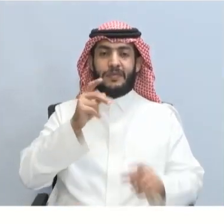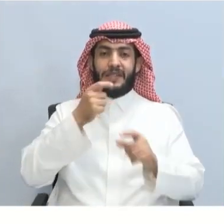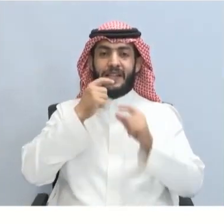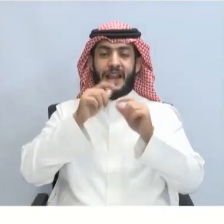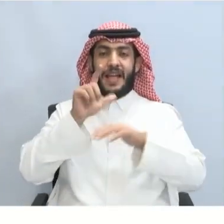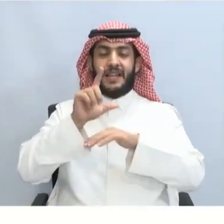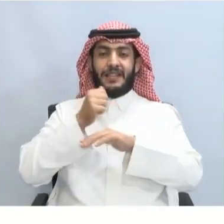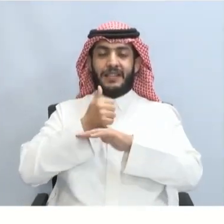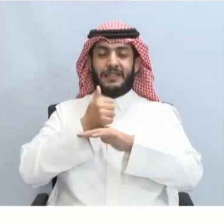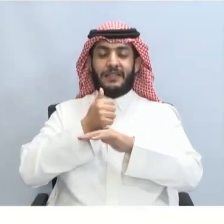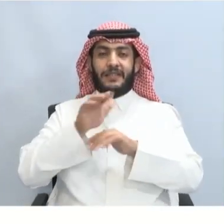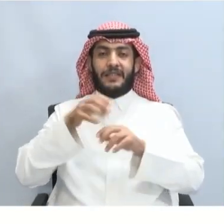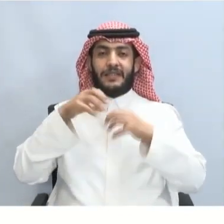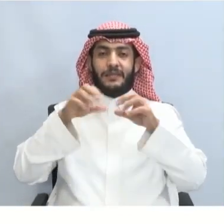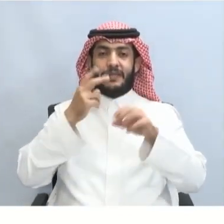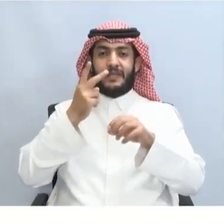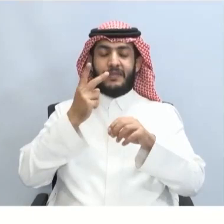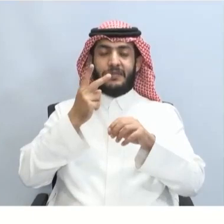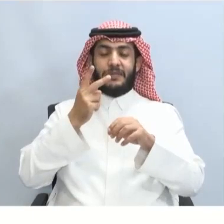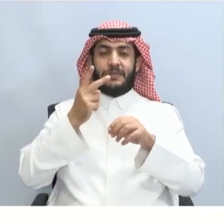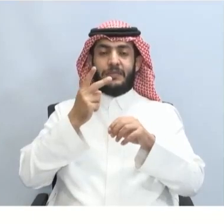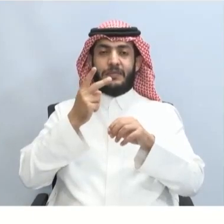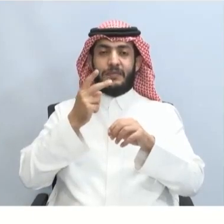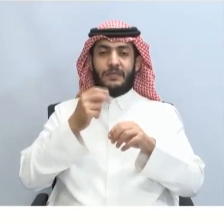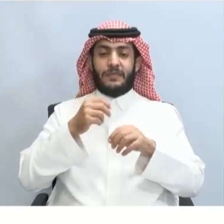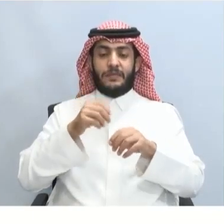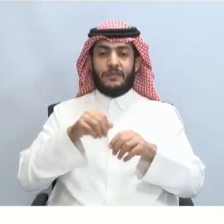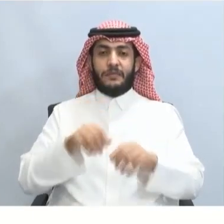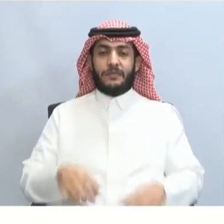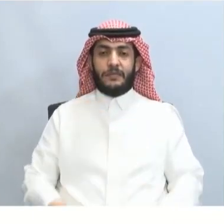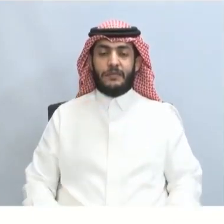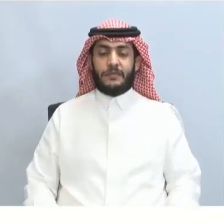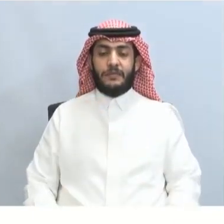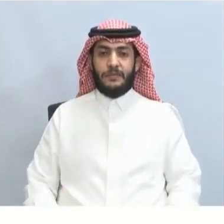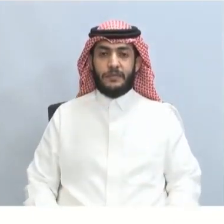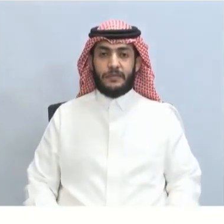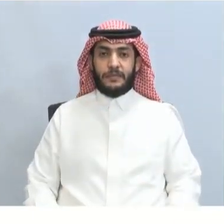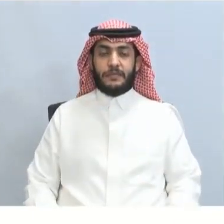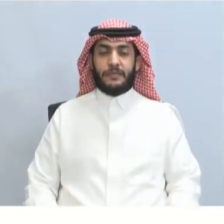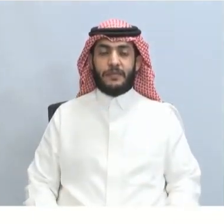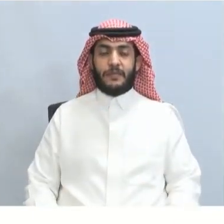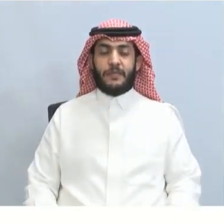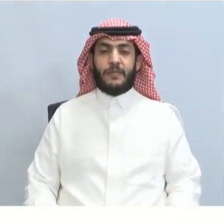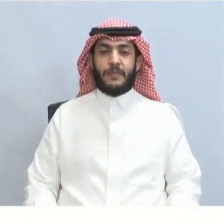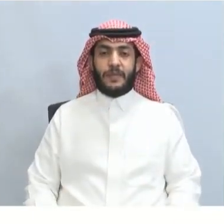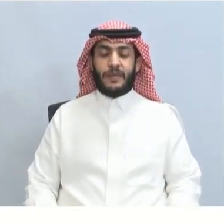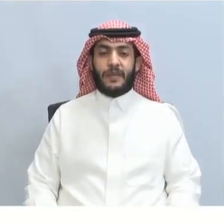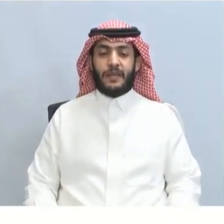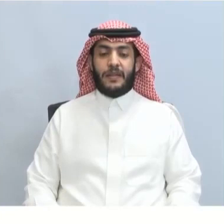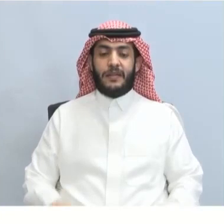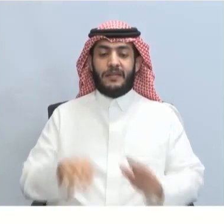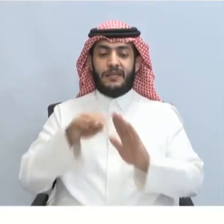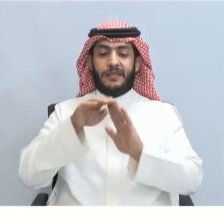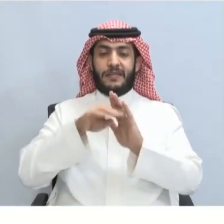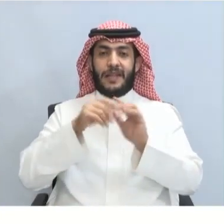الاساسيه هناك قسمان بين قسمان بين وسوم اتش تي ام ال وسلاش